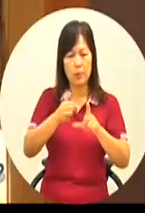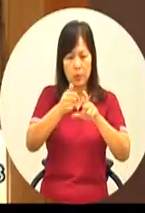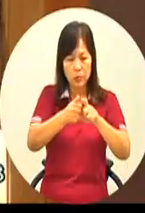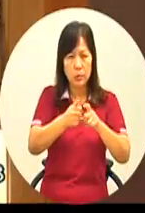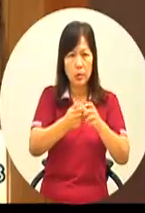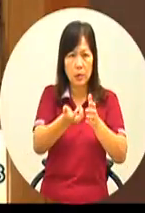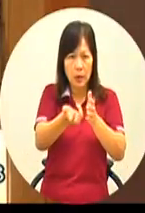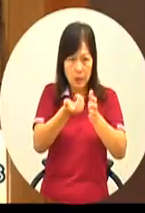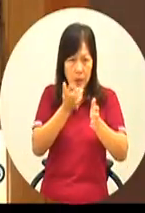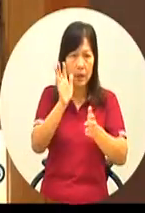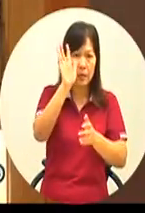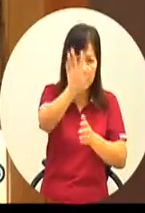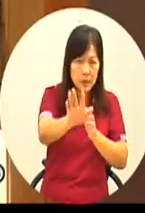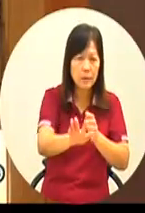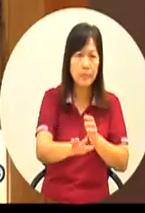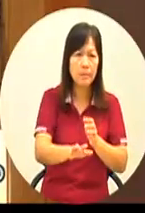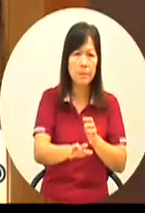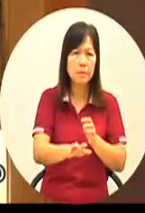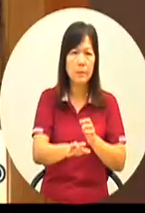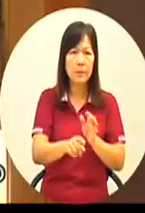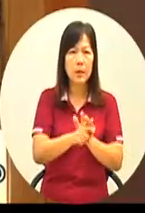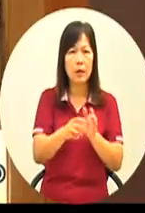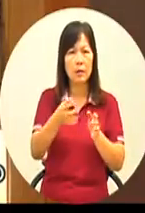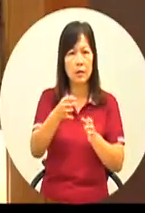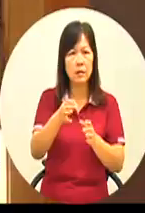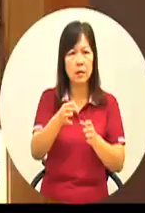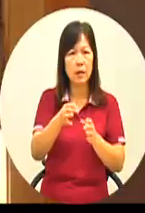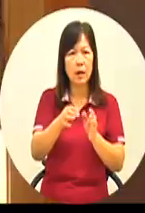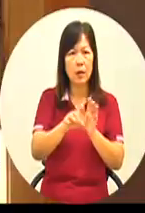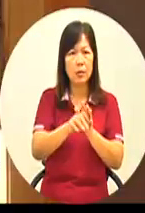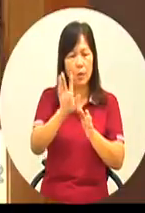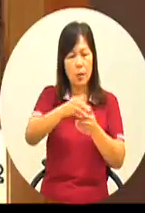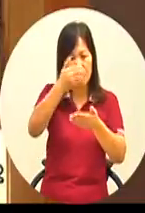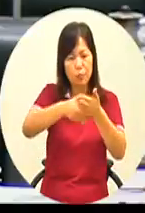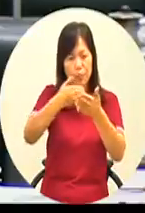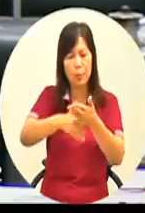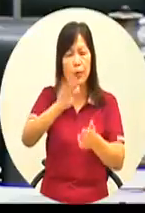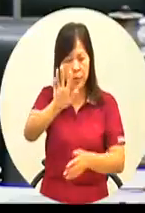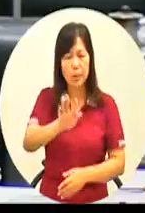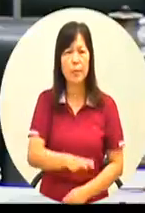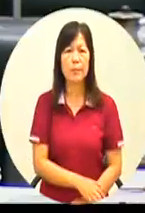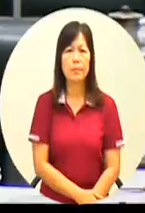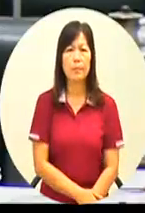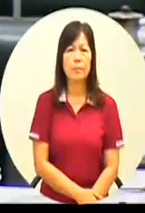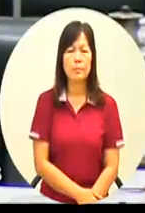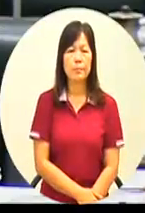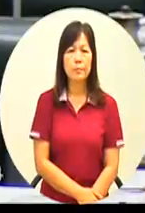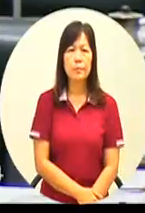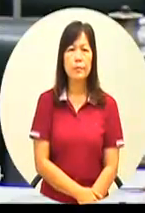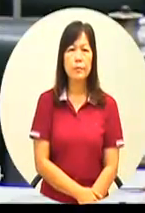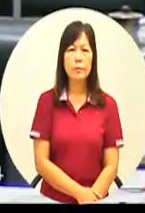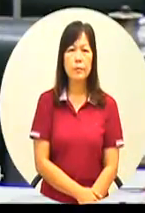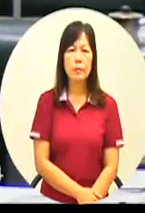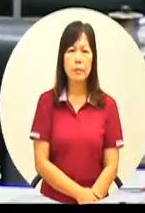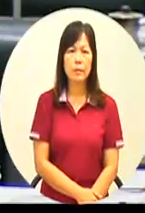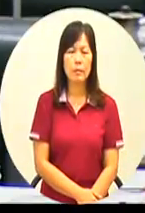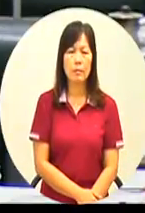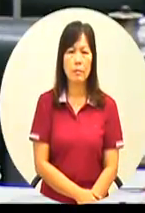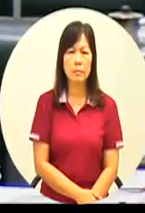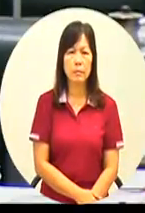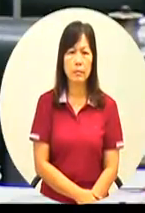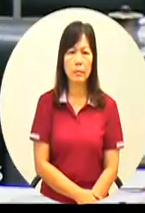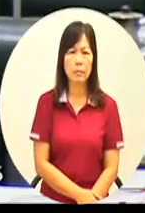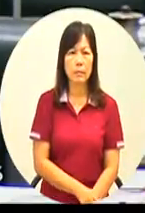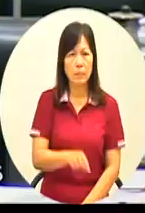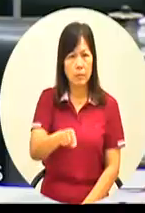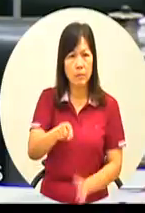并前跟乡镇是，我们现在资料是比较减少。 好，你们都请坐。当然在